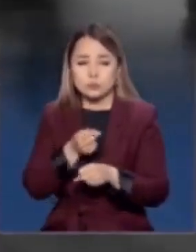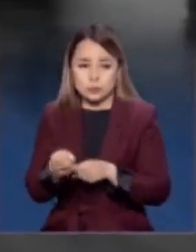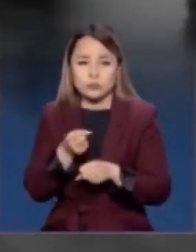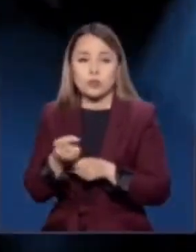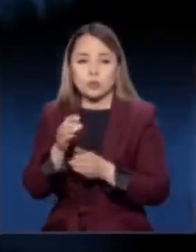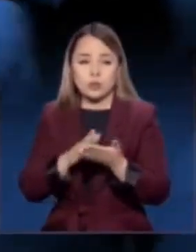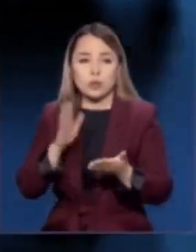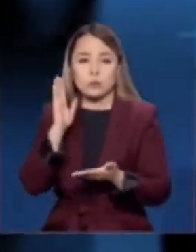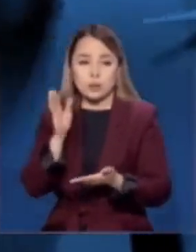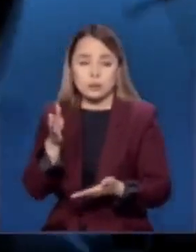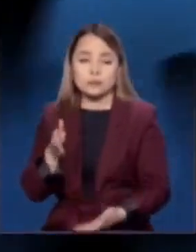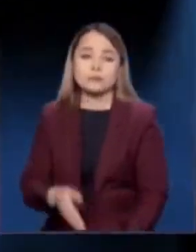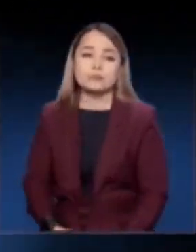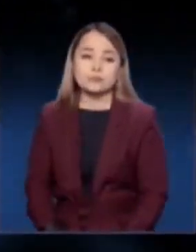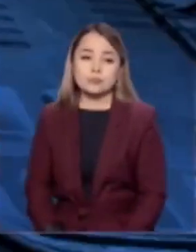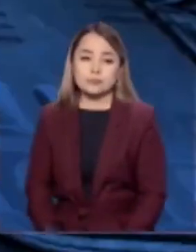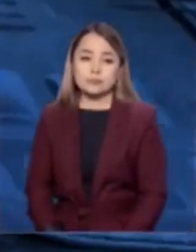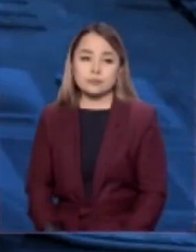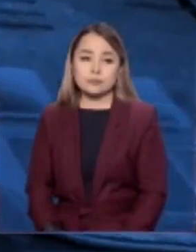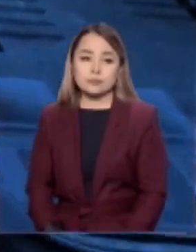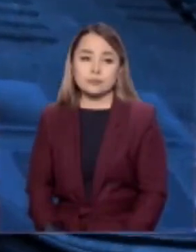зорлық-зомбылық жасай береді.